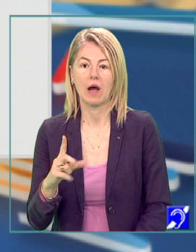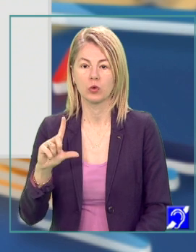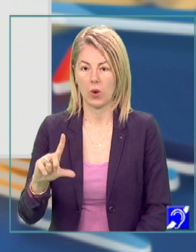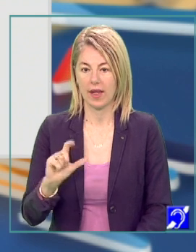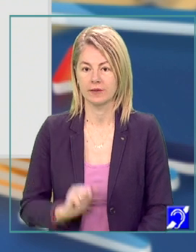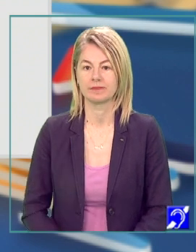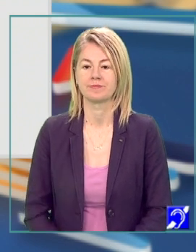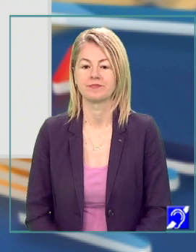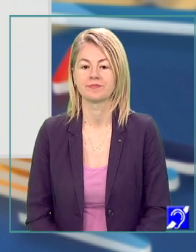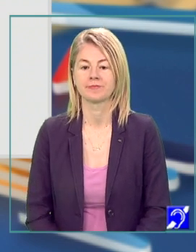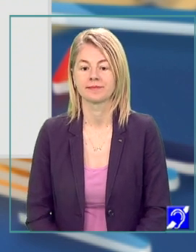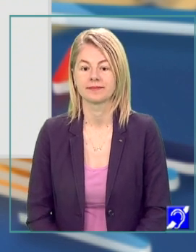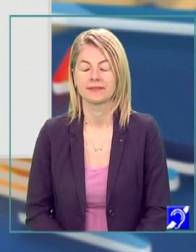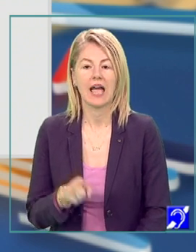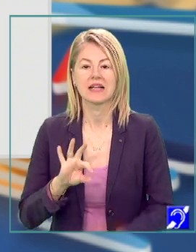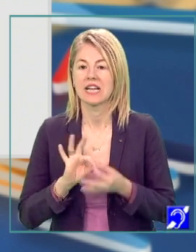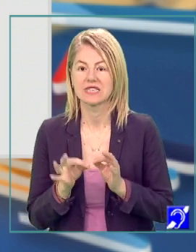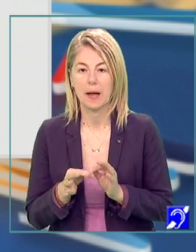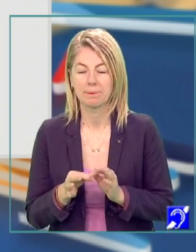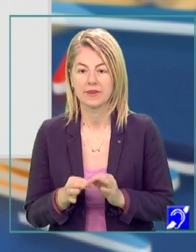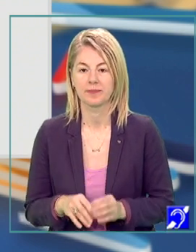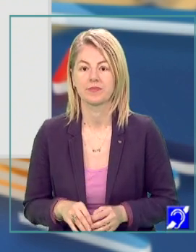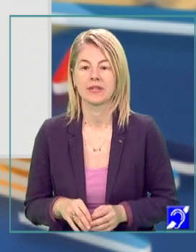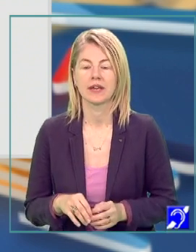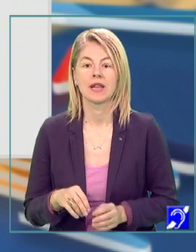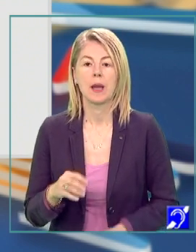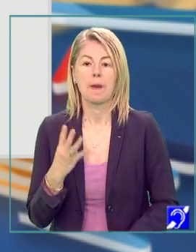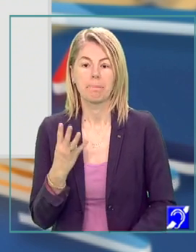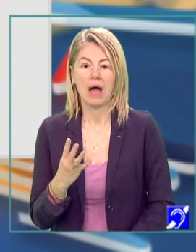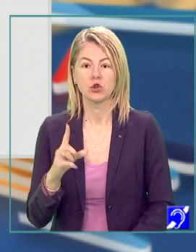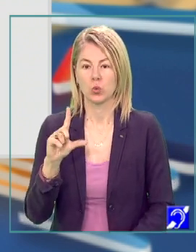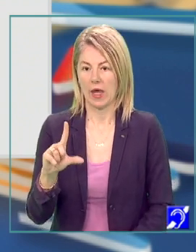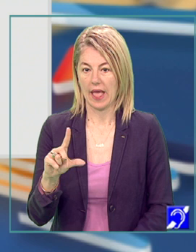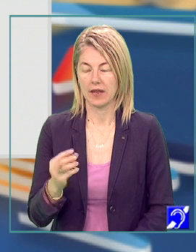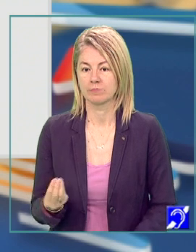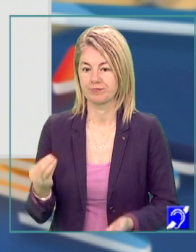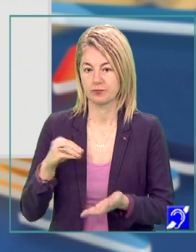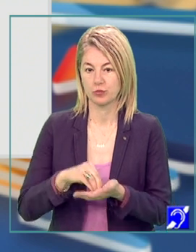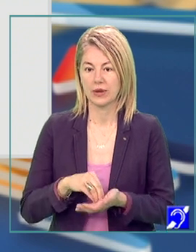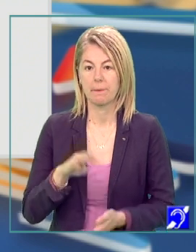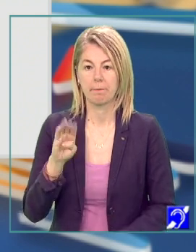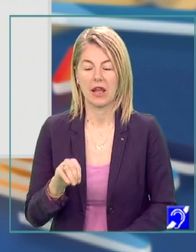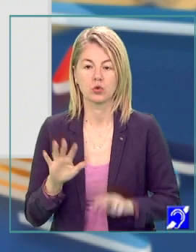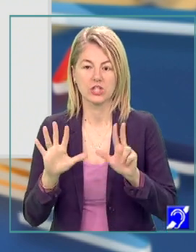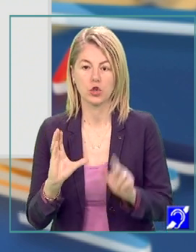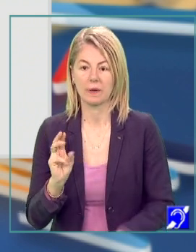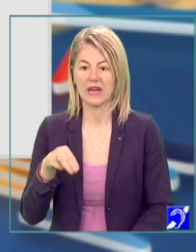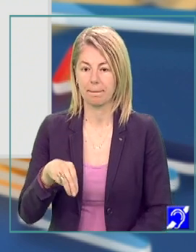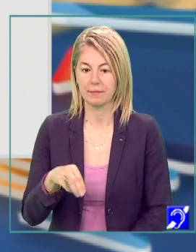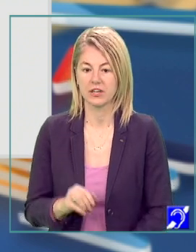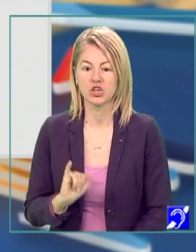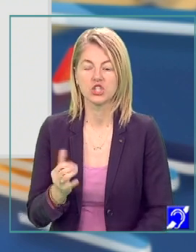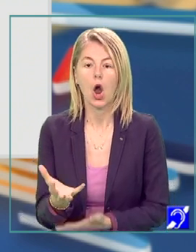4 ori latura. În problemă, în loc de perimetru scriem 48 de centimetri